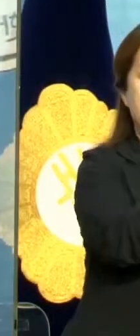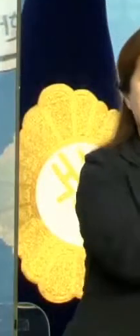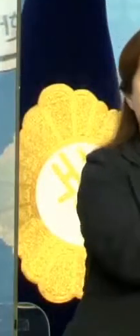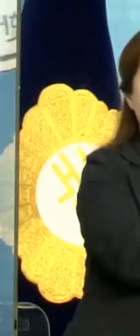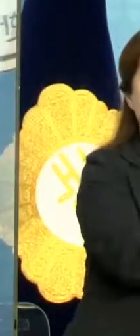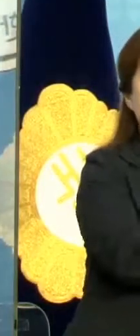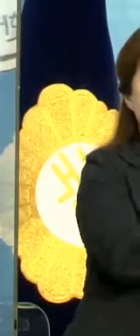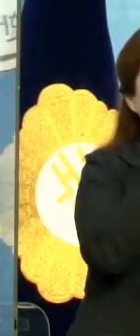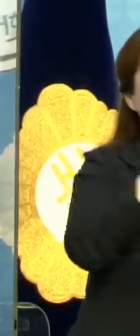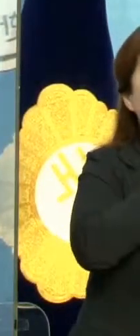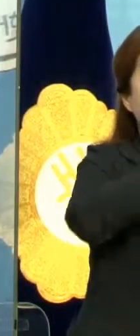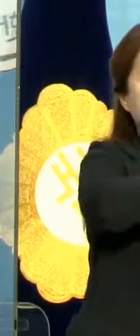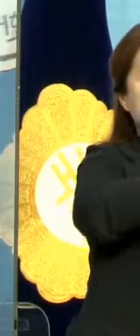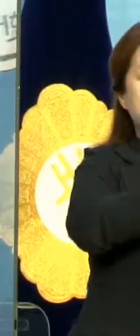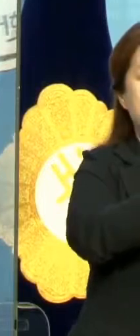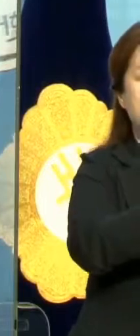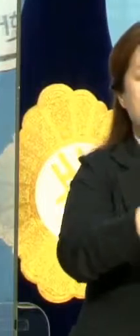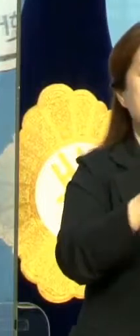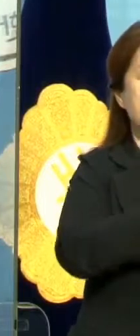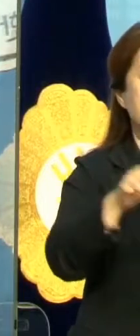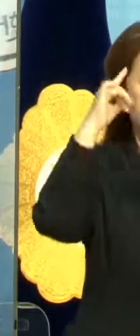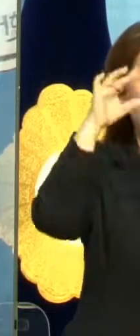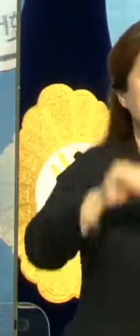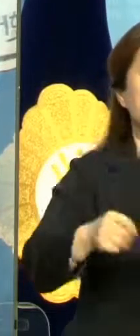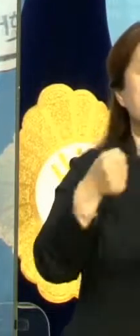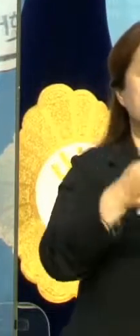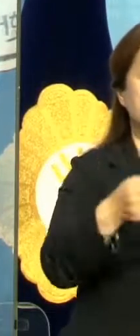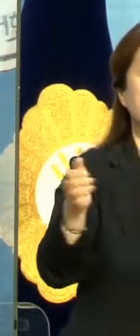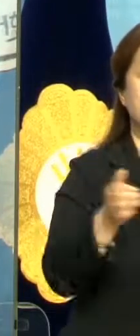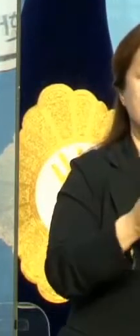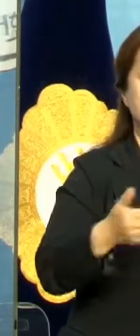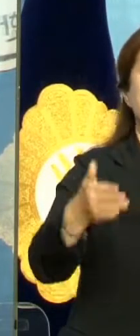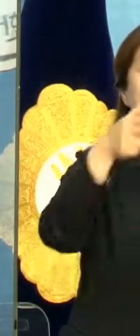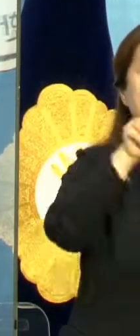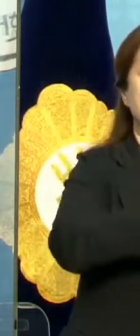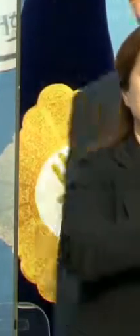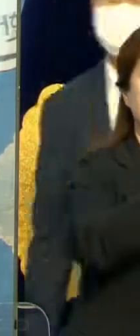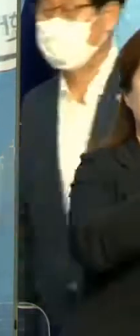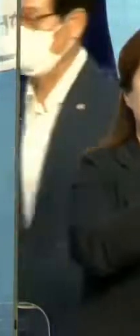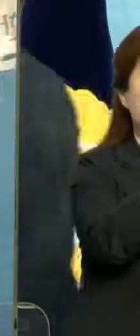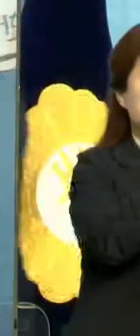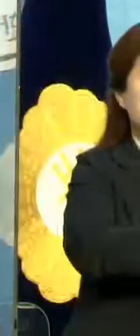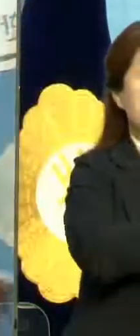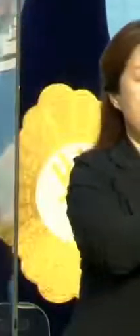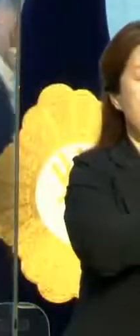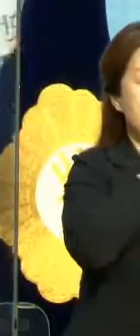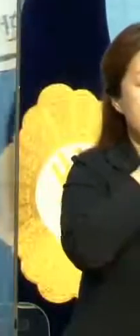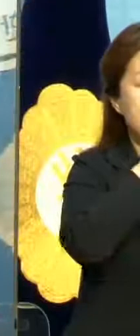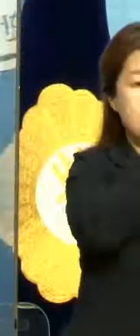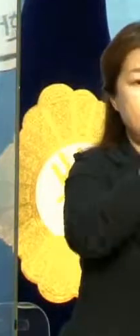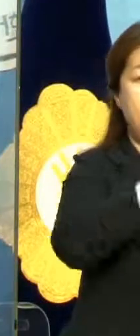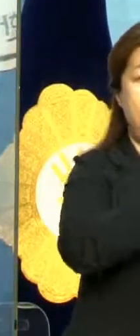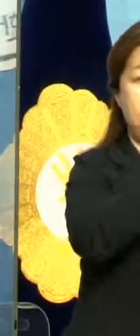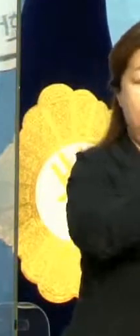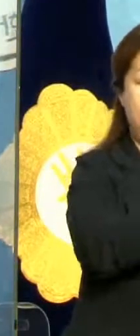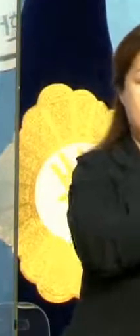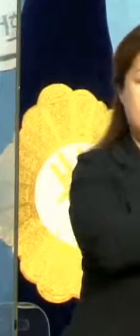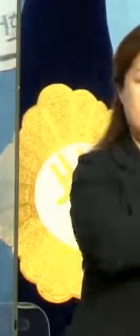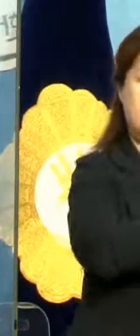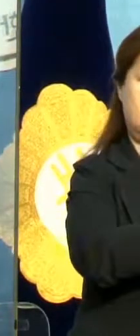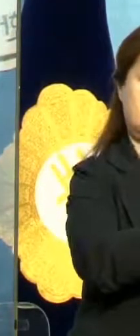체결한 것으로 기자가 되어 있다고 하겠습니다 그런데 문제는 윤창현 우연히 과연 삼성 관련 법안을 다룰 수 있는지